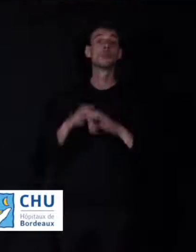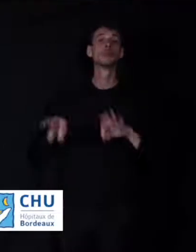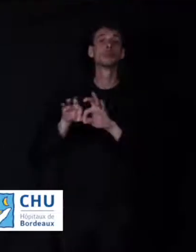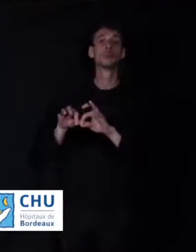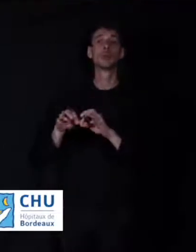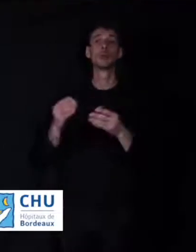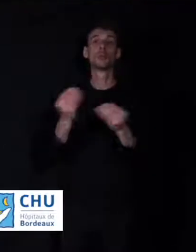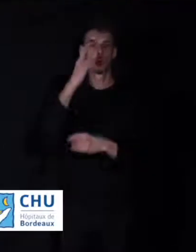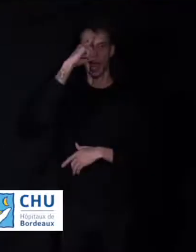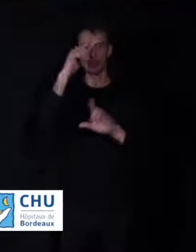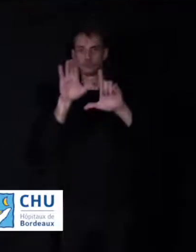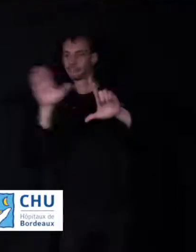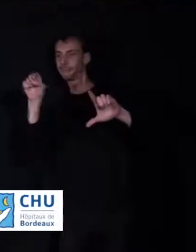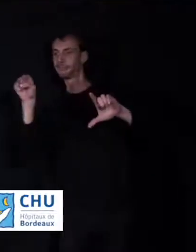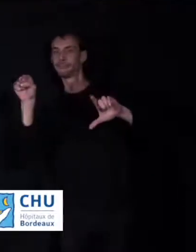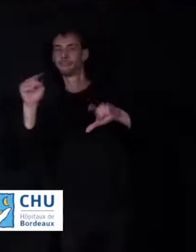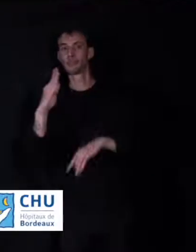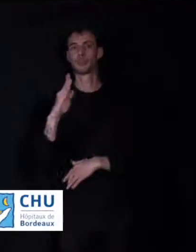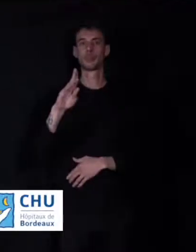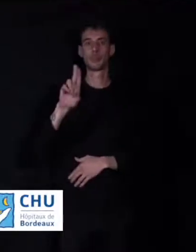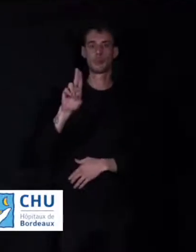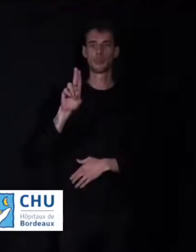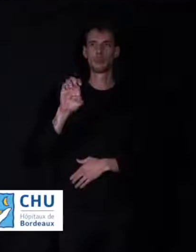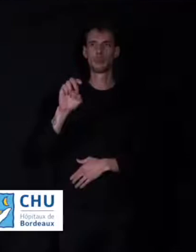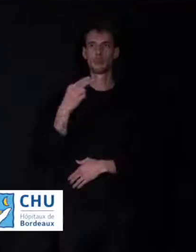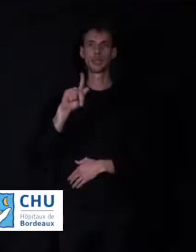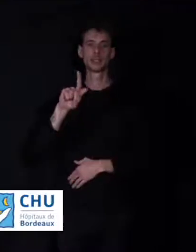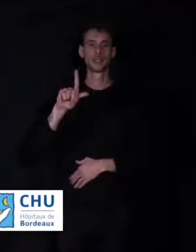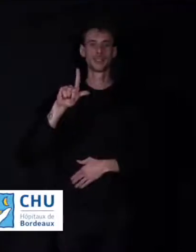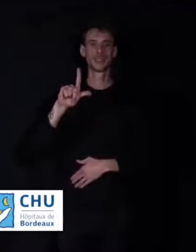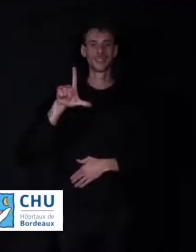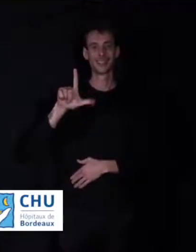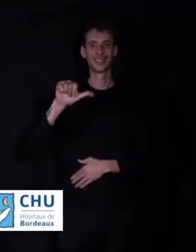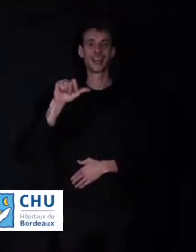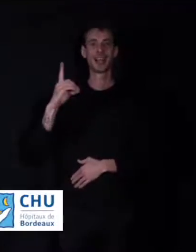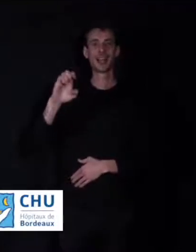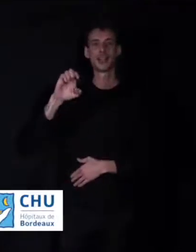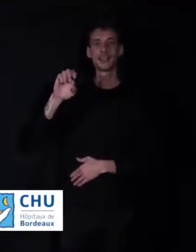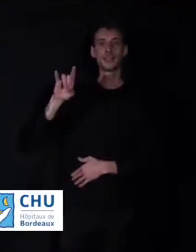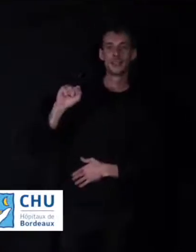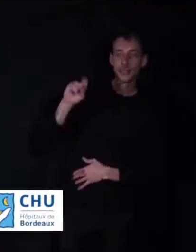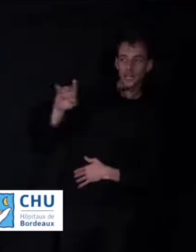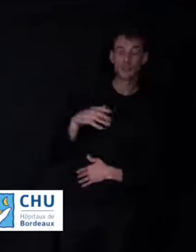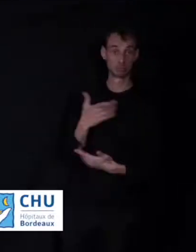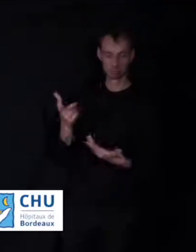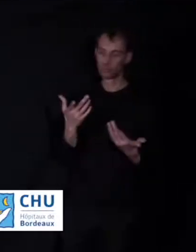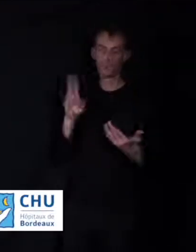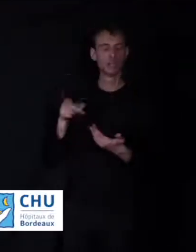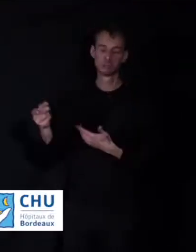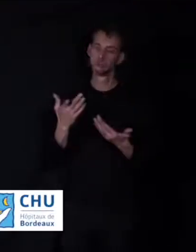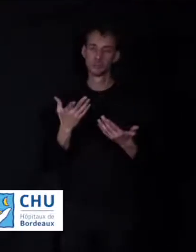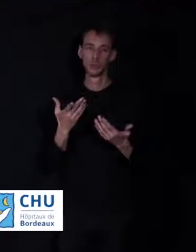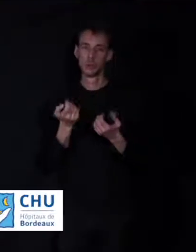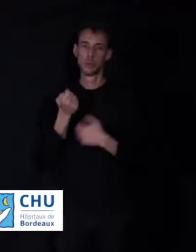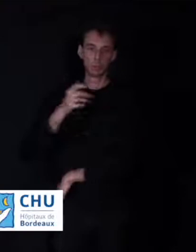vaccination, où la mortalité infantile, vous vous doutez, était très importante. Et ils ont essayé de faire accepter la vaccination des vaccins des